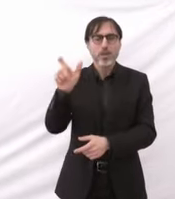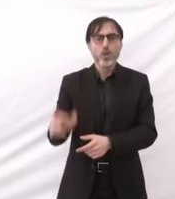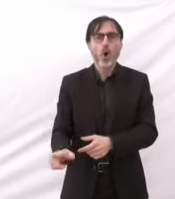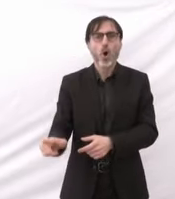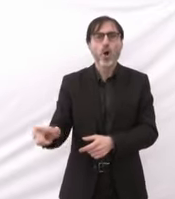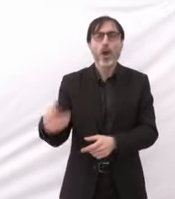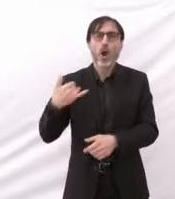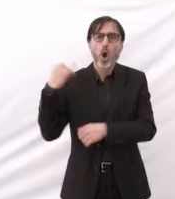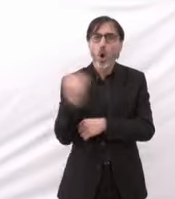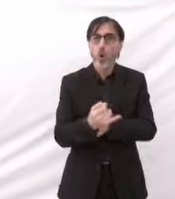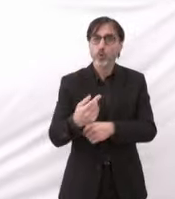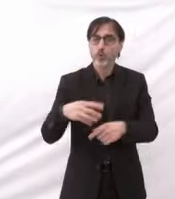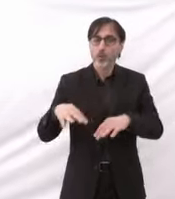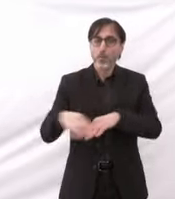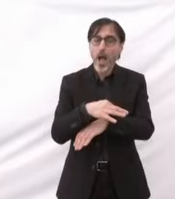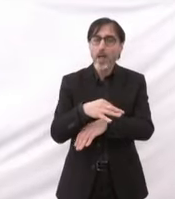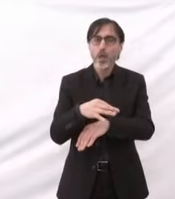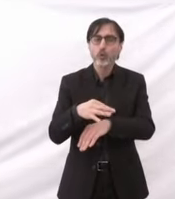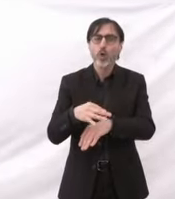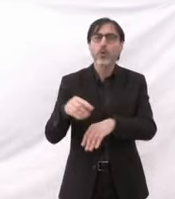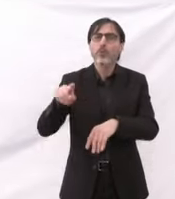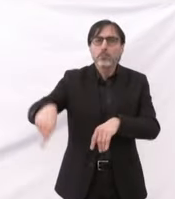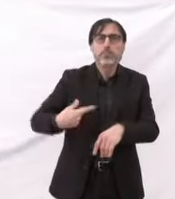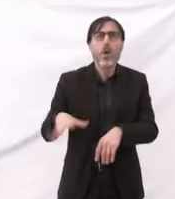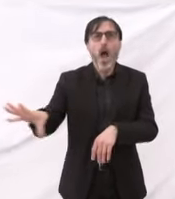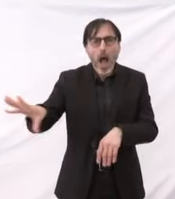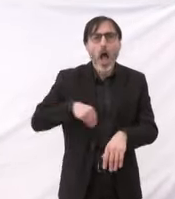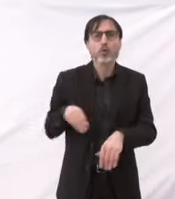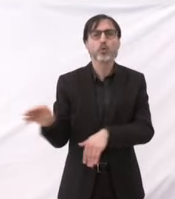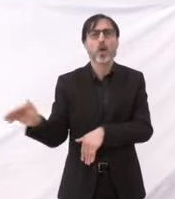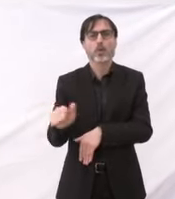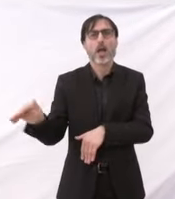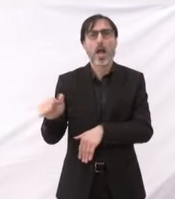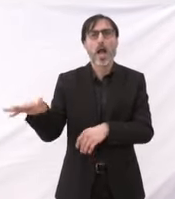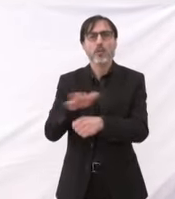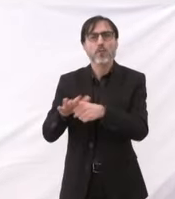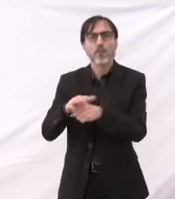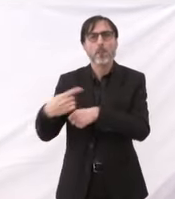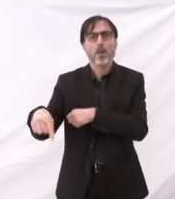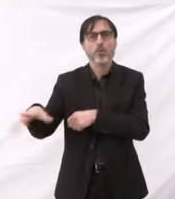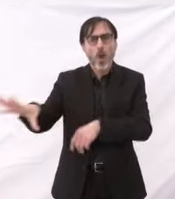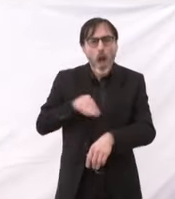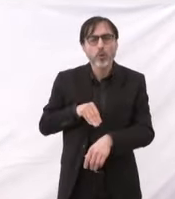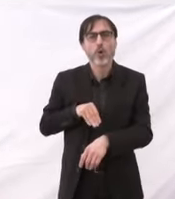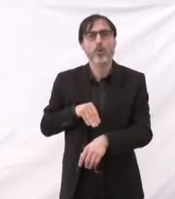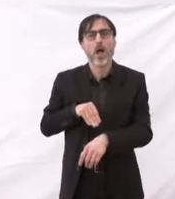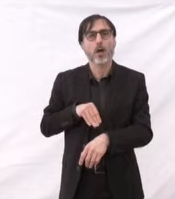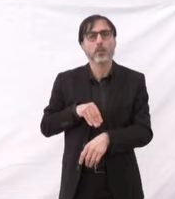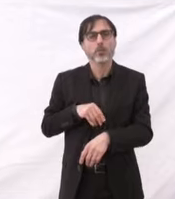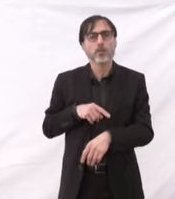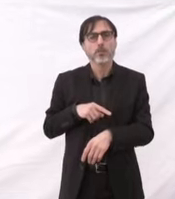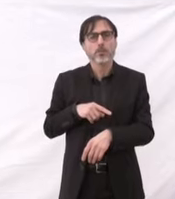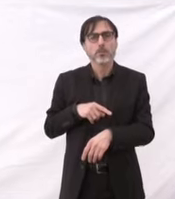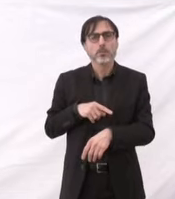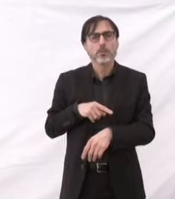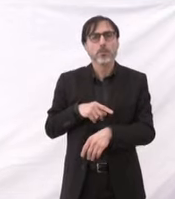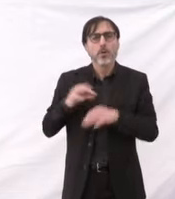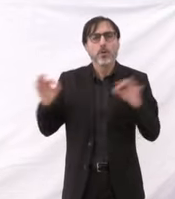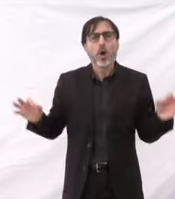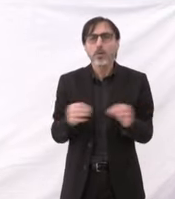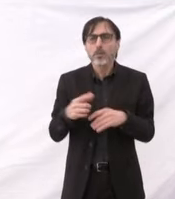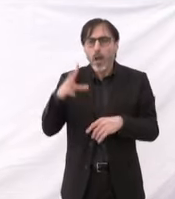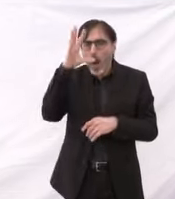che gli hanno ammazzato il marito, che ha adottato questo ragazzo e la sua famiglia quando ha conosciuto